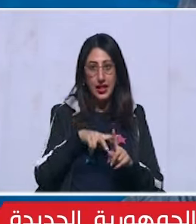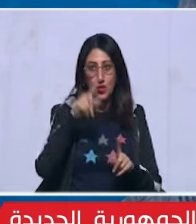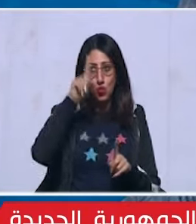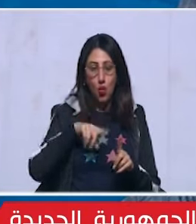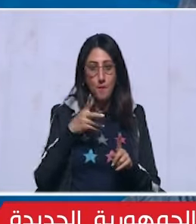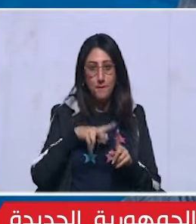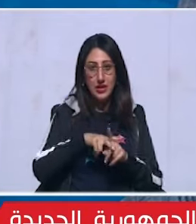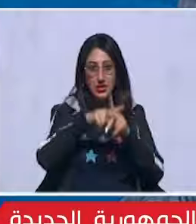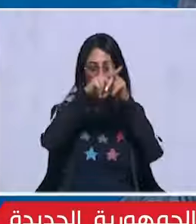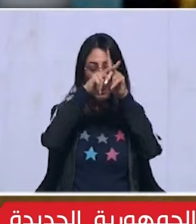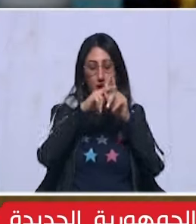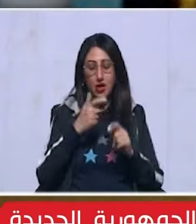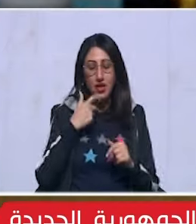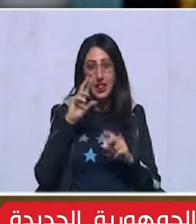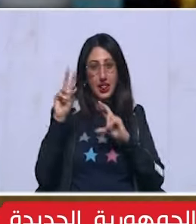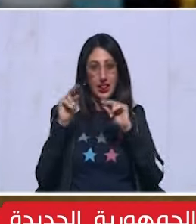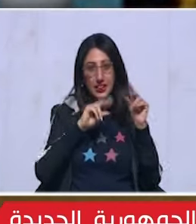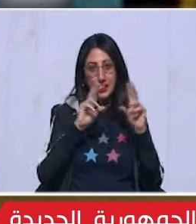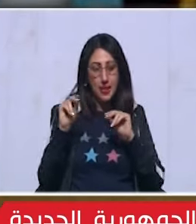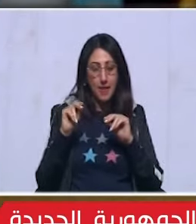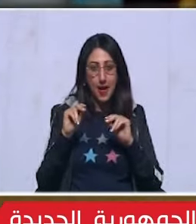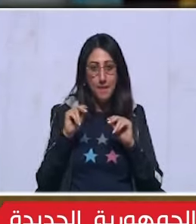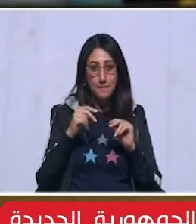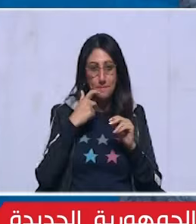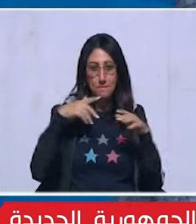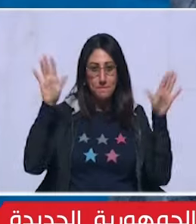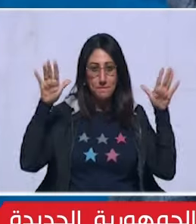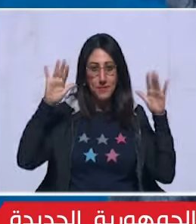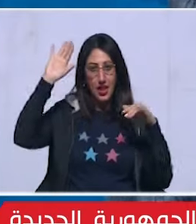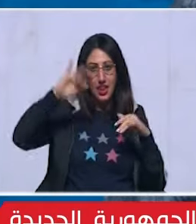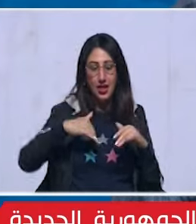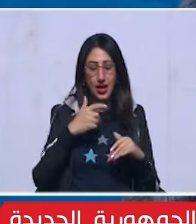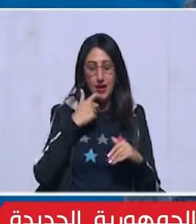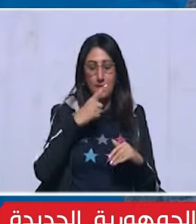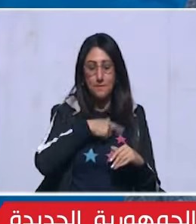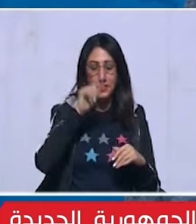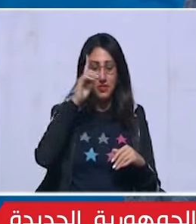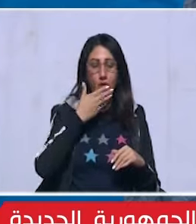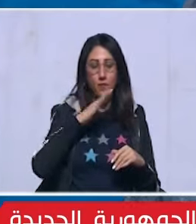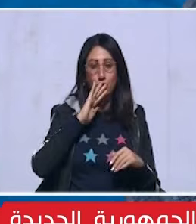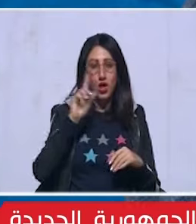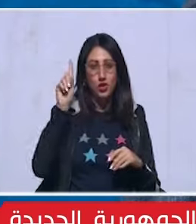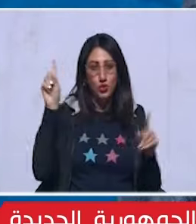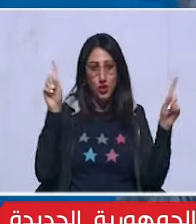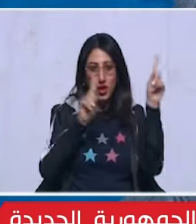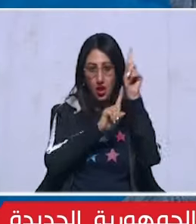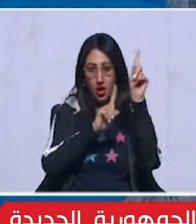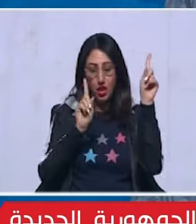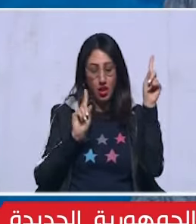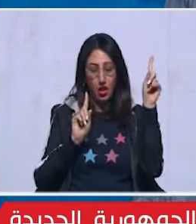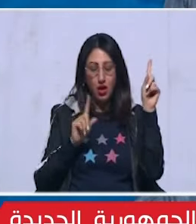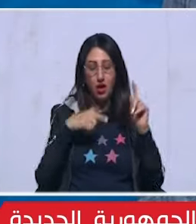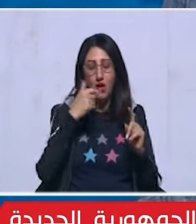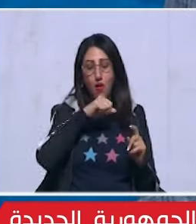زي ليله القدر غائبه في ايام شهر رجب بسم الله والحمد لله واشهد ان لا اله الا الله واشهد ان سيدنا